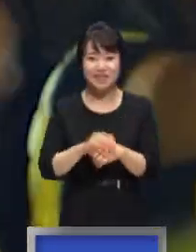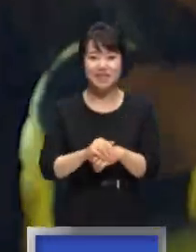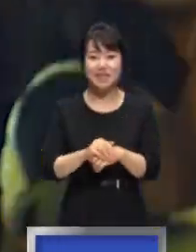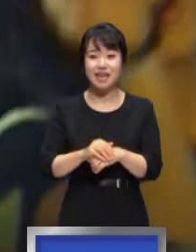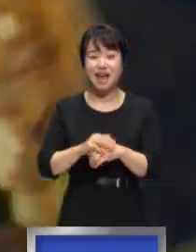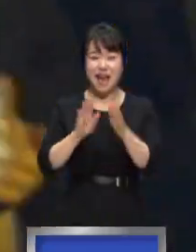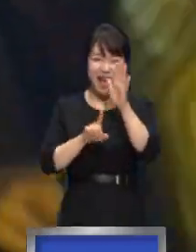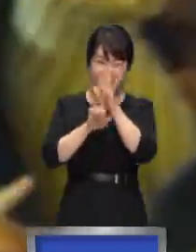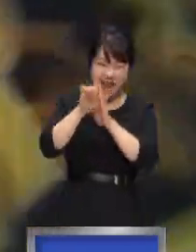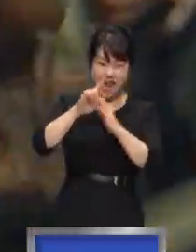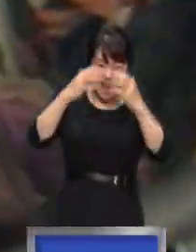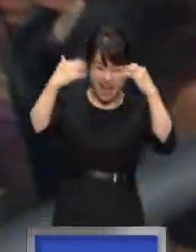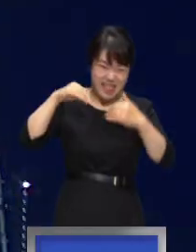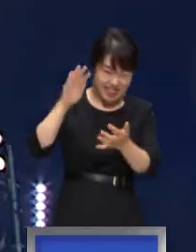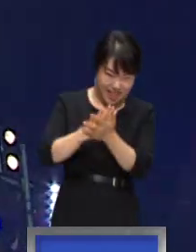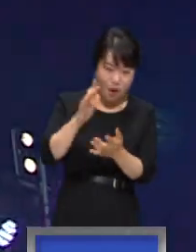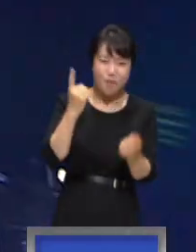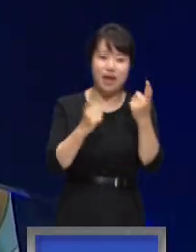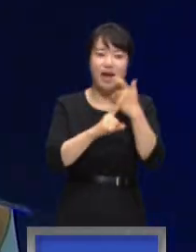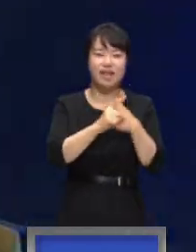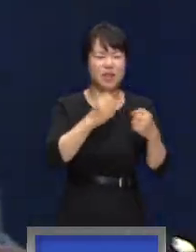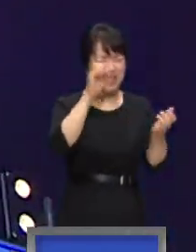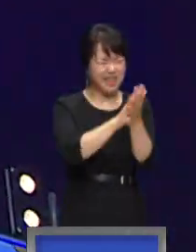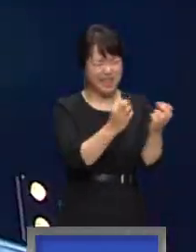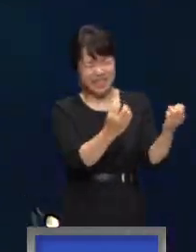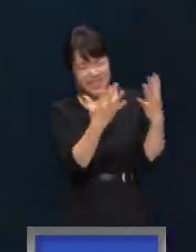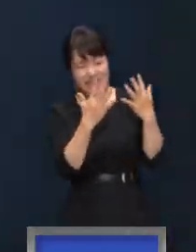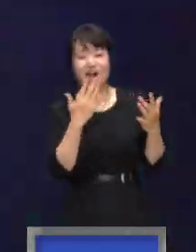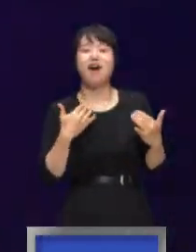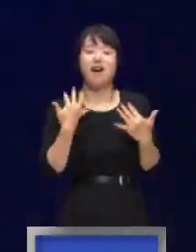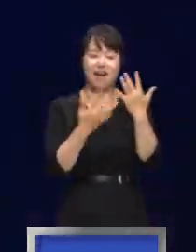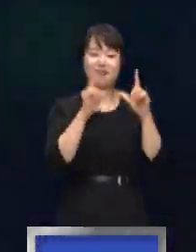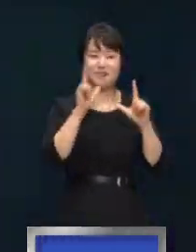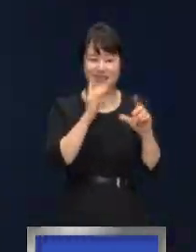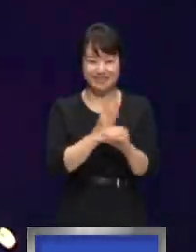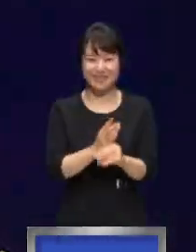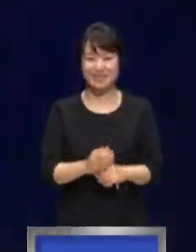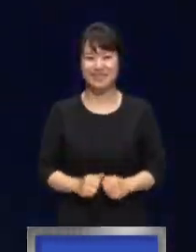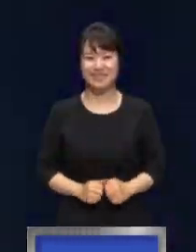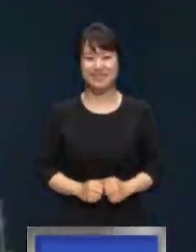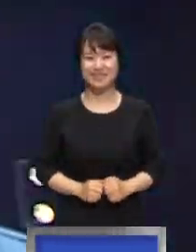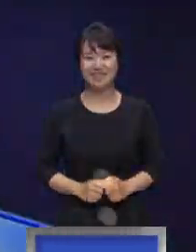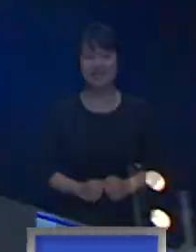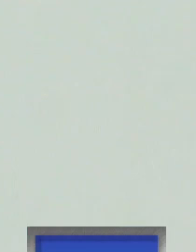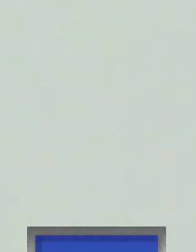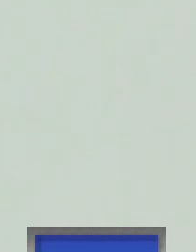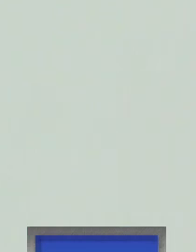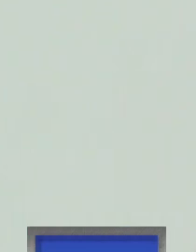초여름의 열기보다 더 뜨거운 시간이었습니다. BTV 뉴스 서주원입니다.